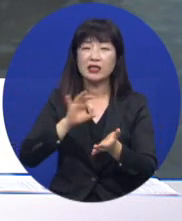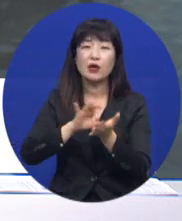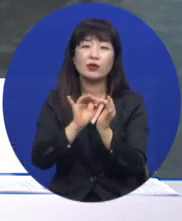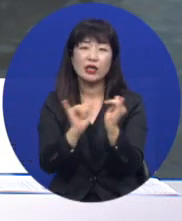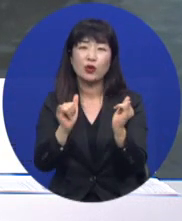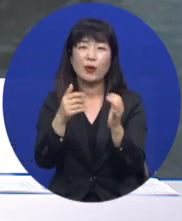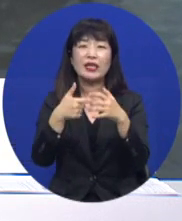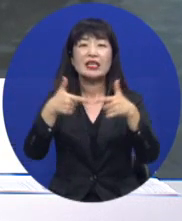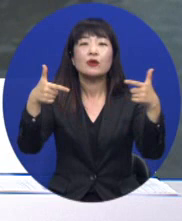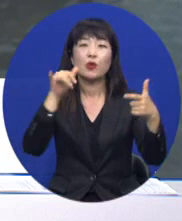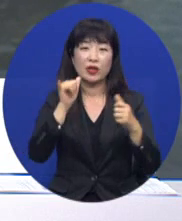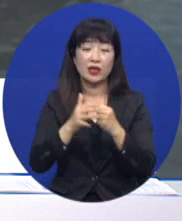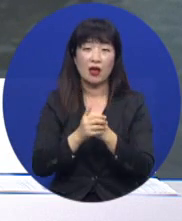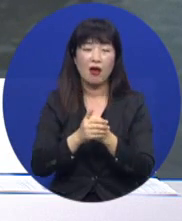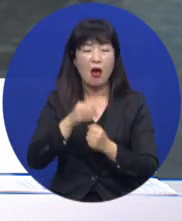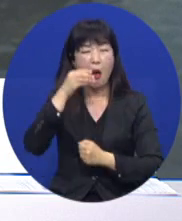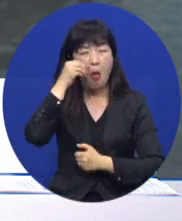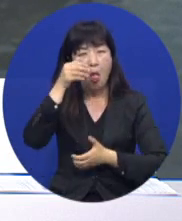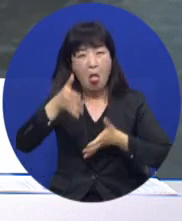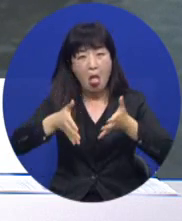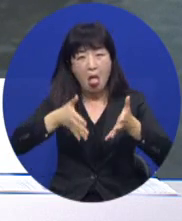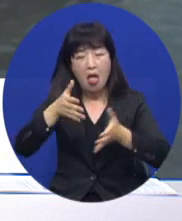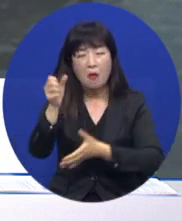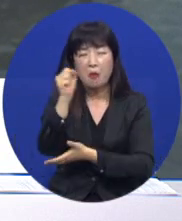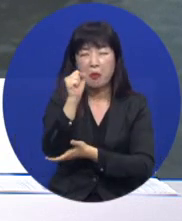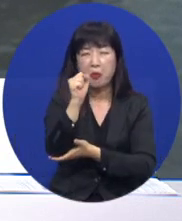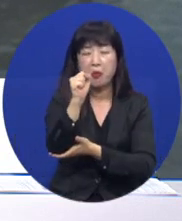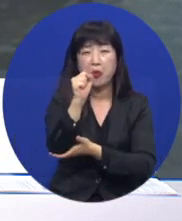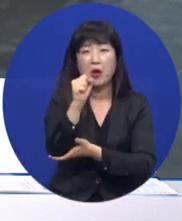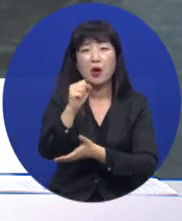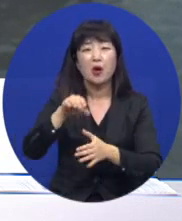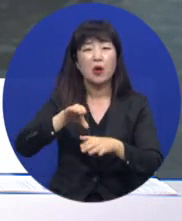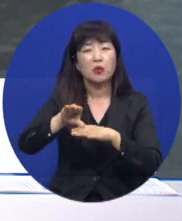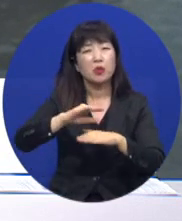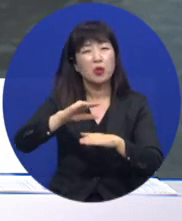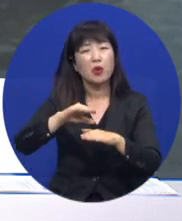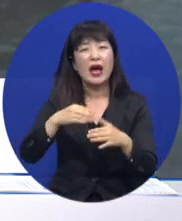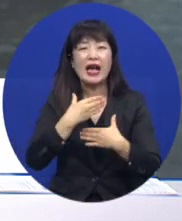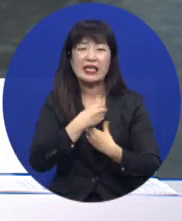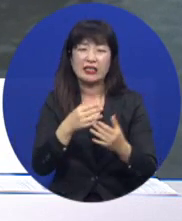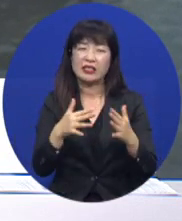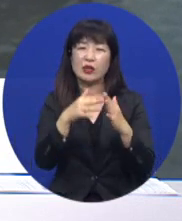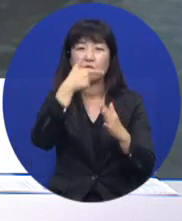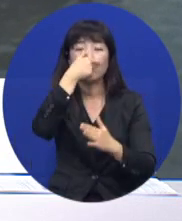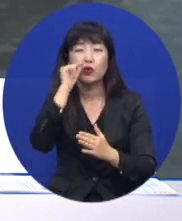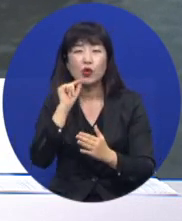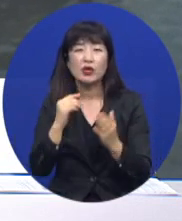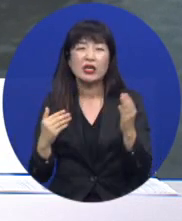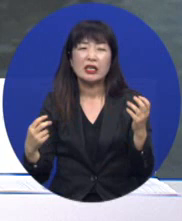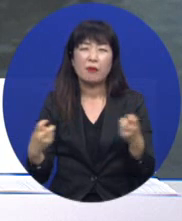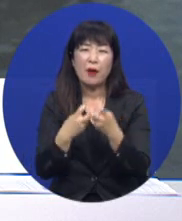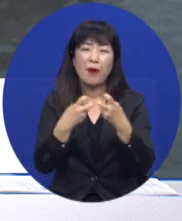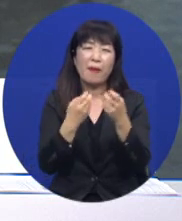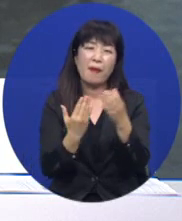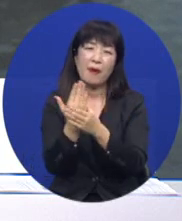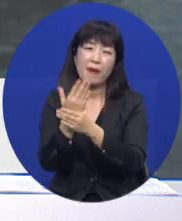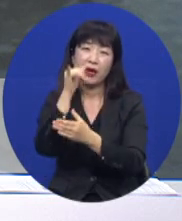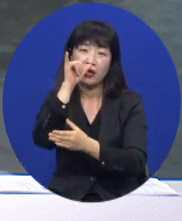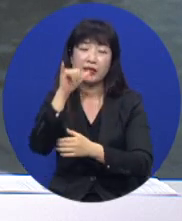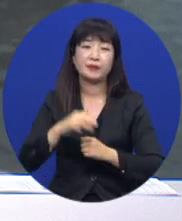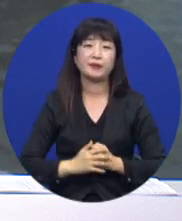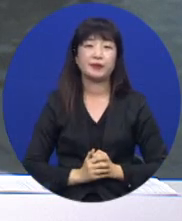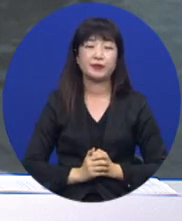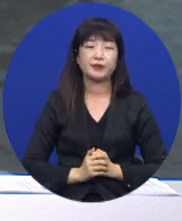있는데요 익숙하지 않은 운전 길에 도로 안전시설 도 부족한 경우가 많아 사고가 잇따르고 있습니다